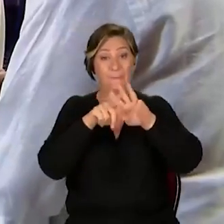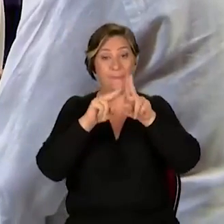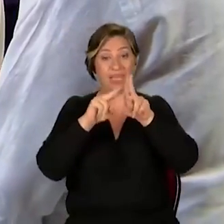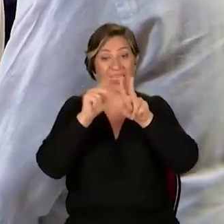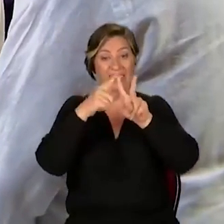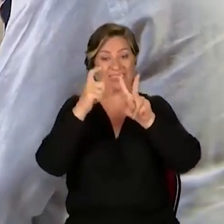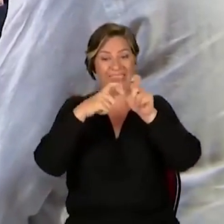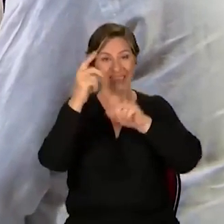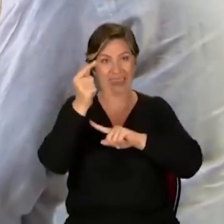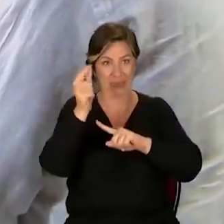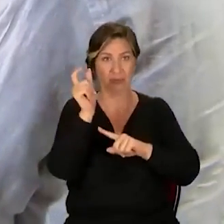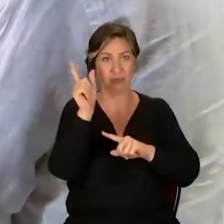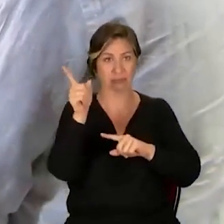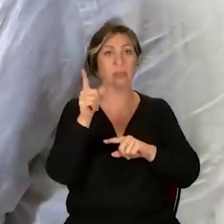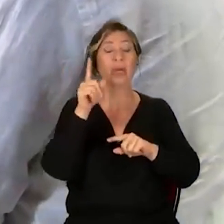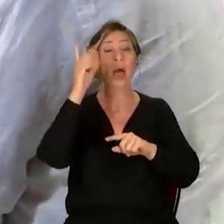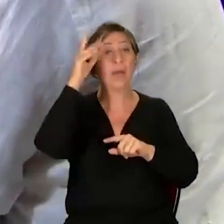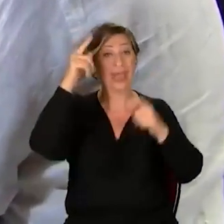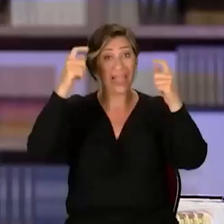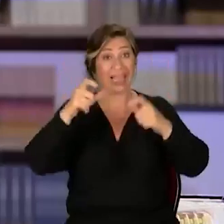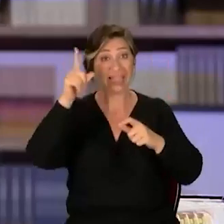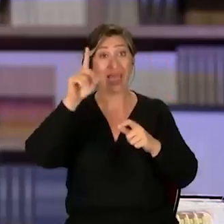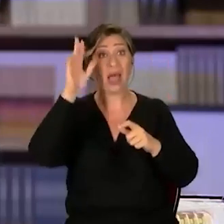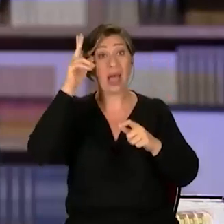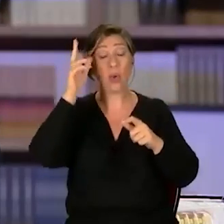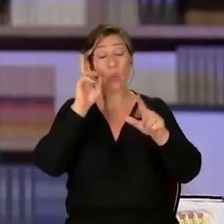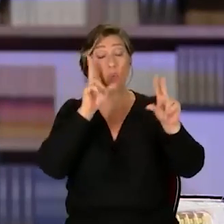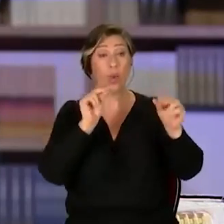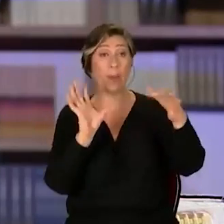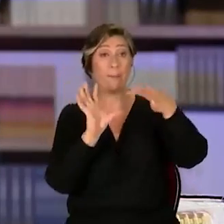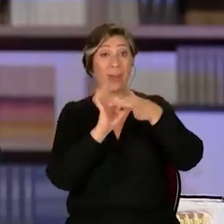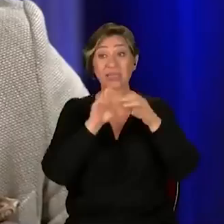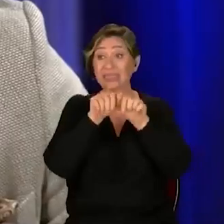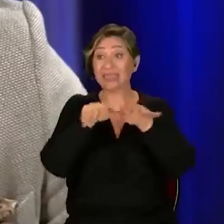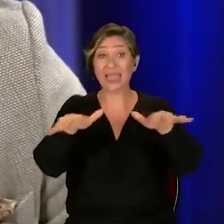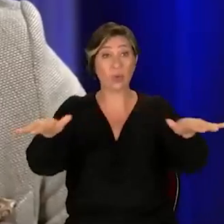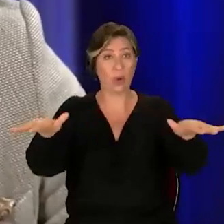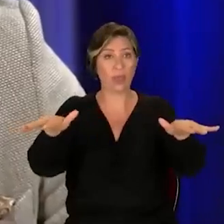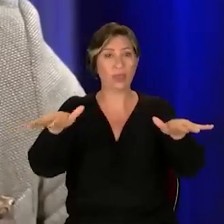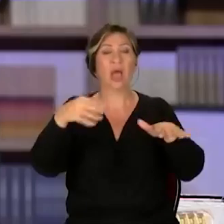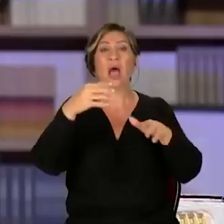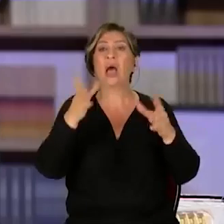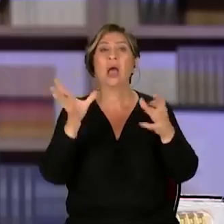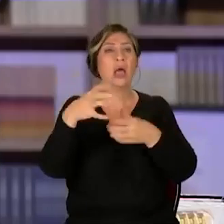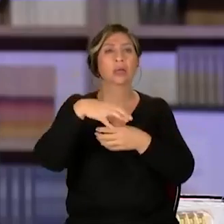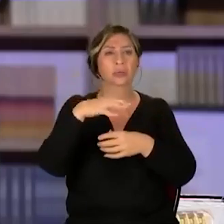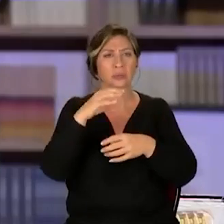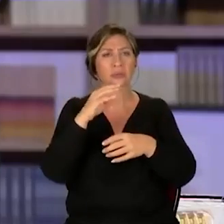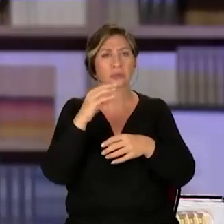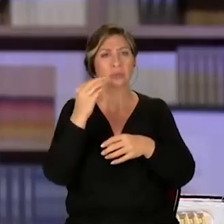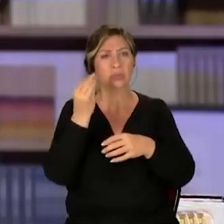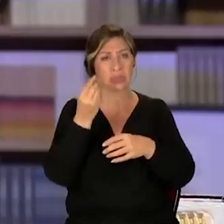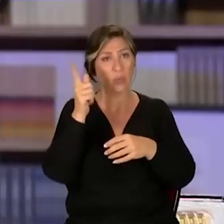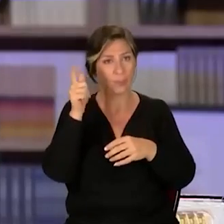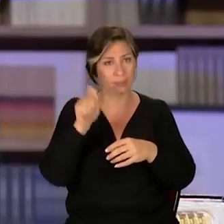yapmış. Sadece Amerika'da uykuyla İşlemi. Bağlantılı sektörlerin hacmi 40, doğru iyi ki